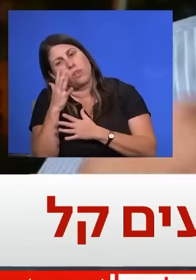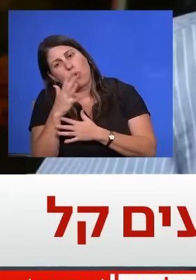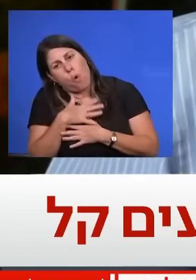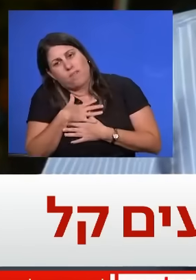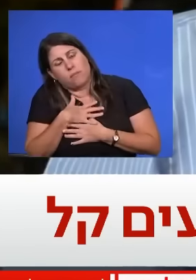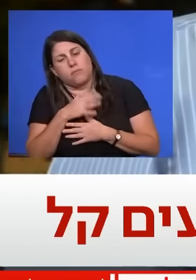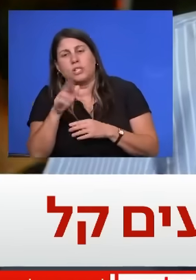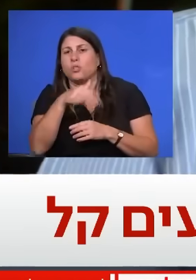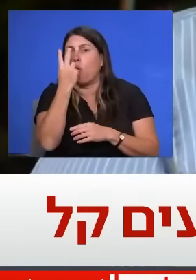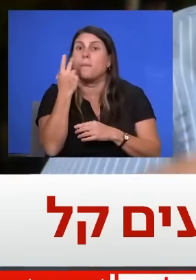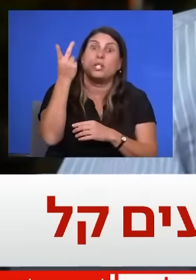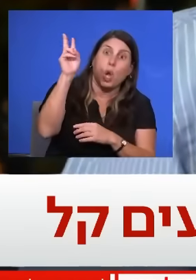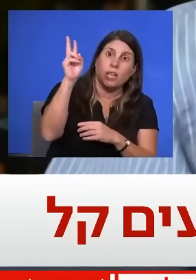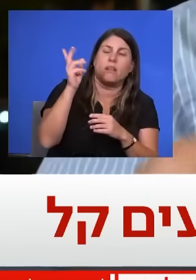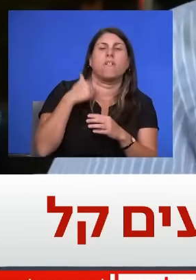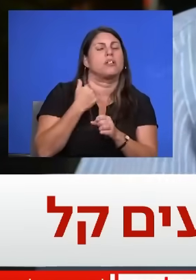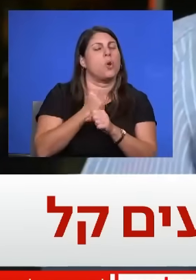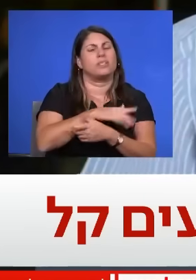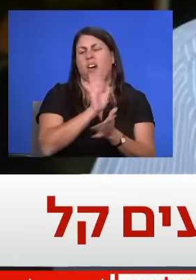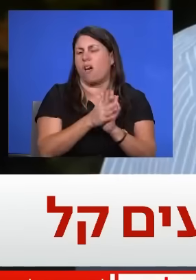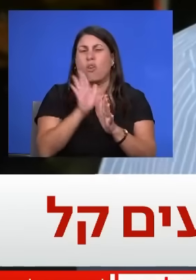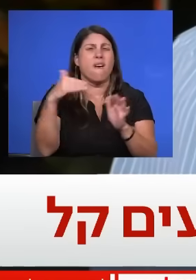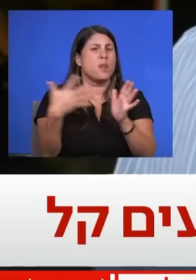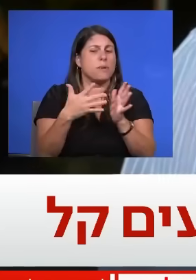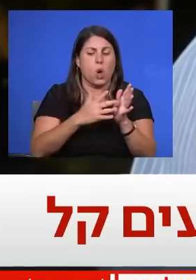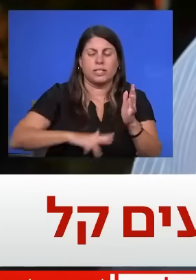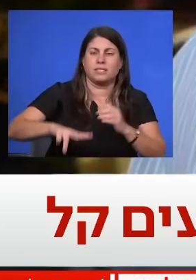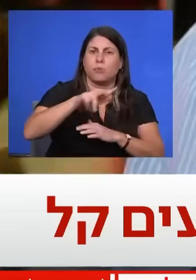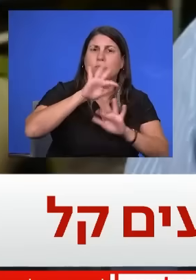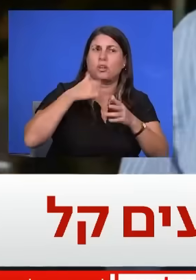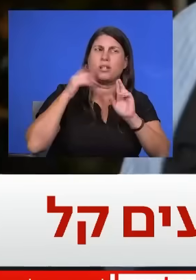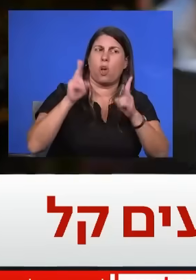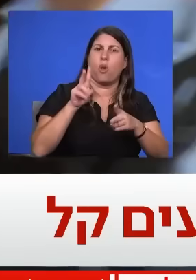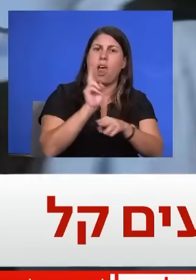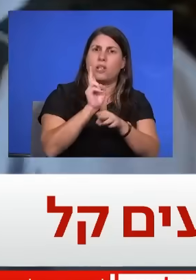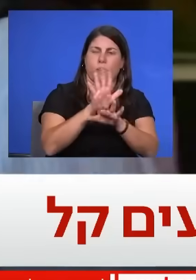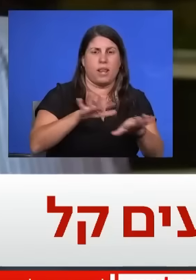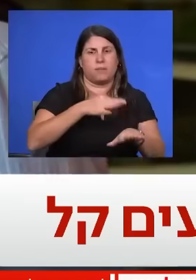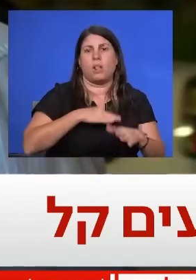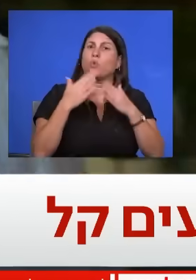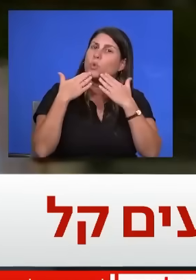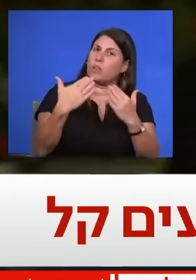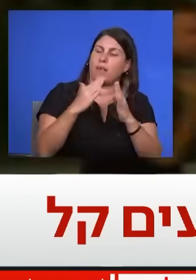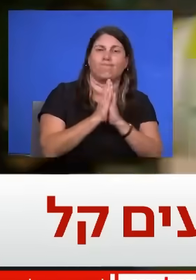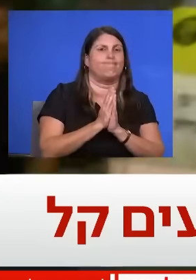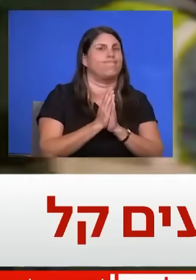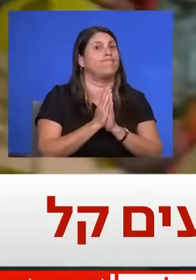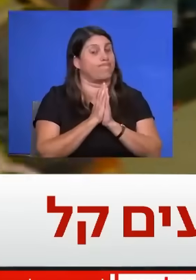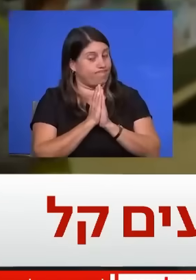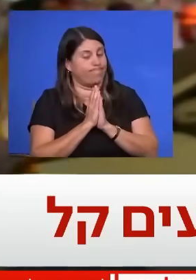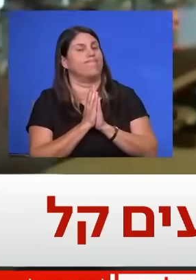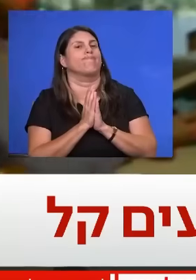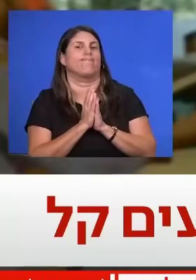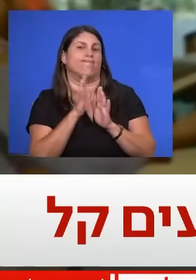הכל עם הביקורת הציבורית, ככל שאני יכול לשמור על הילדים שלנו. תודה. תודה רבה. כן, אלה הדברים של ראש